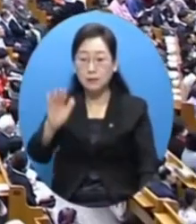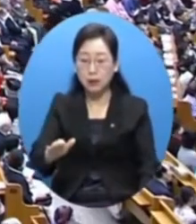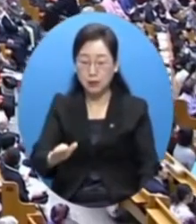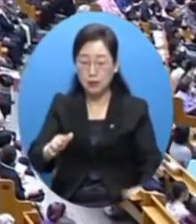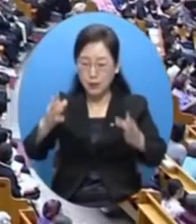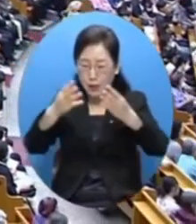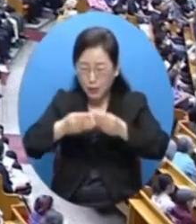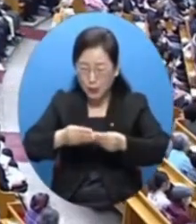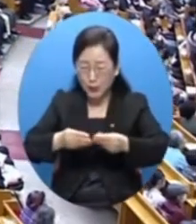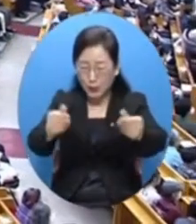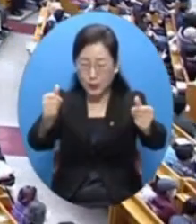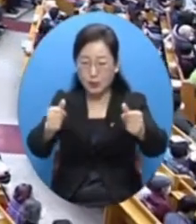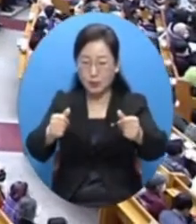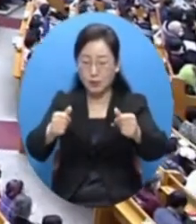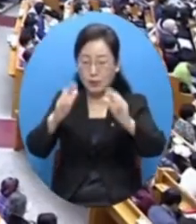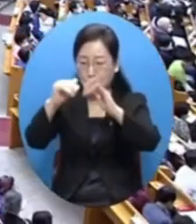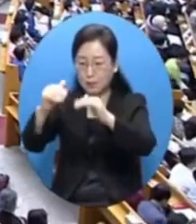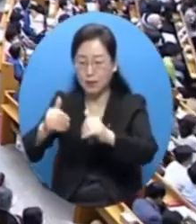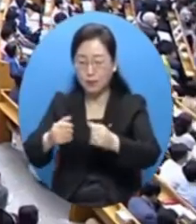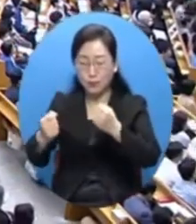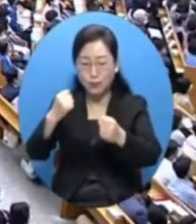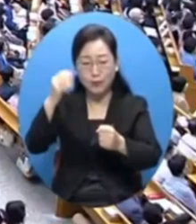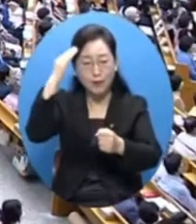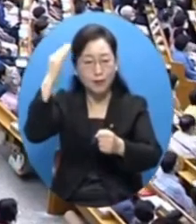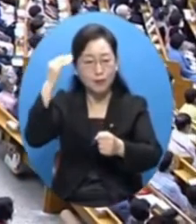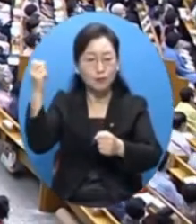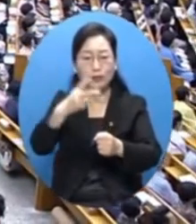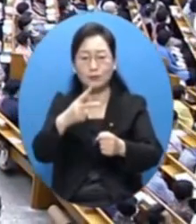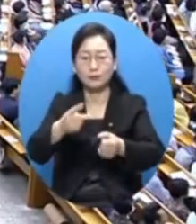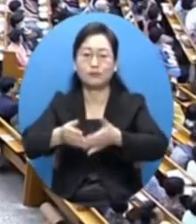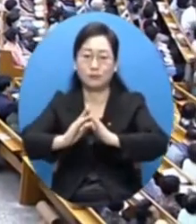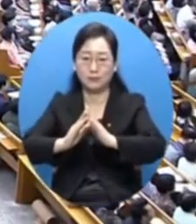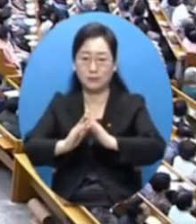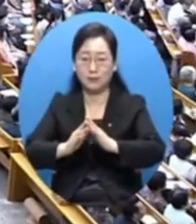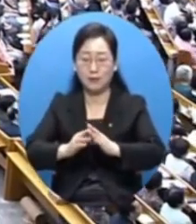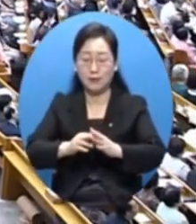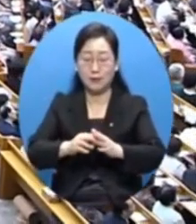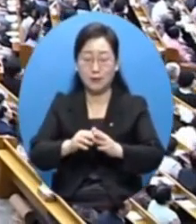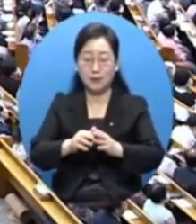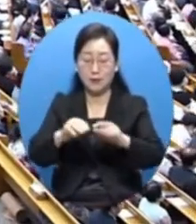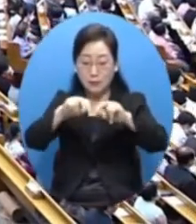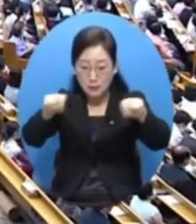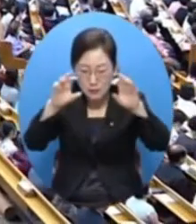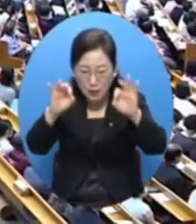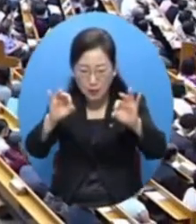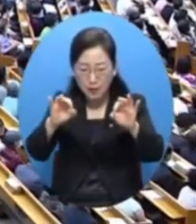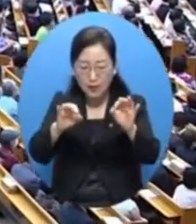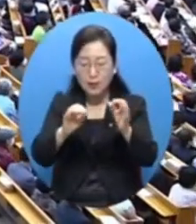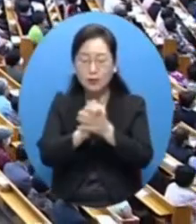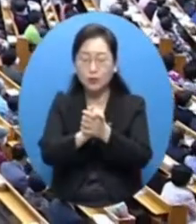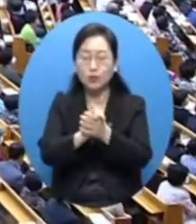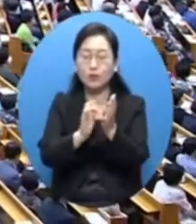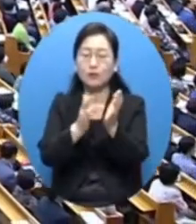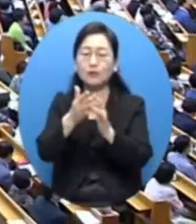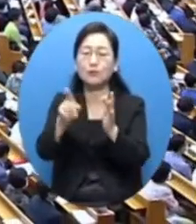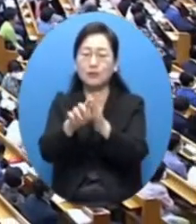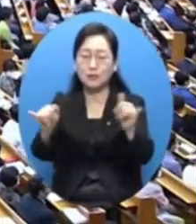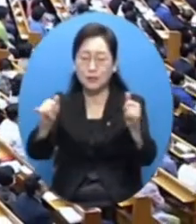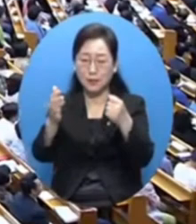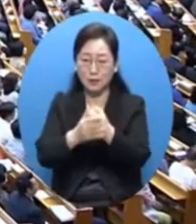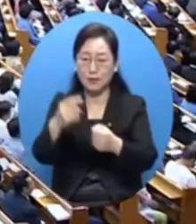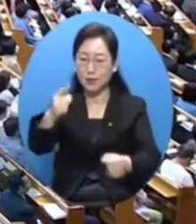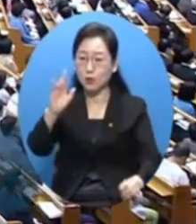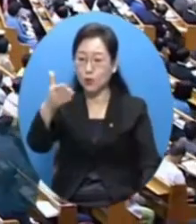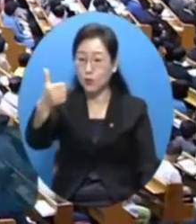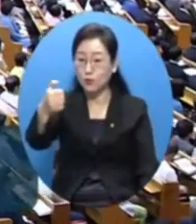다시 일어났습니다. 그 중심에 기도하는 그리스도인들이 있었습니다. 1953년 전쟁이